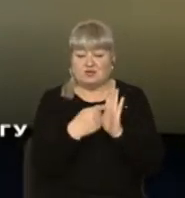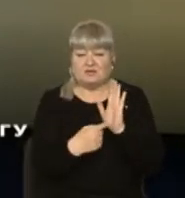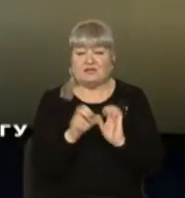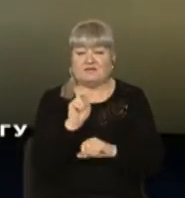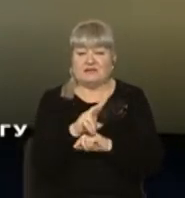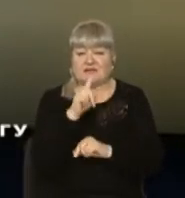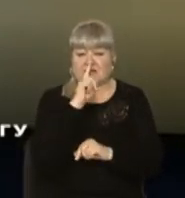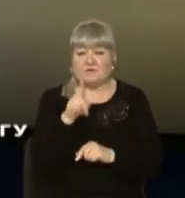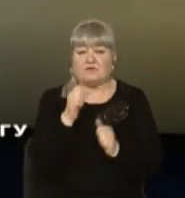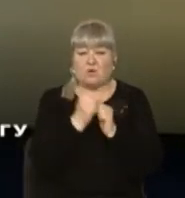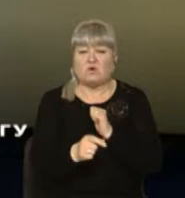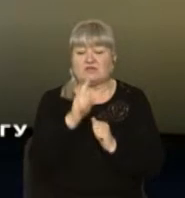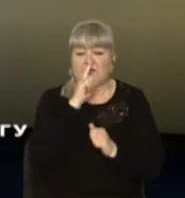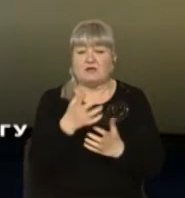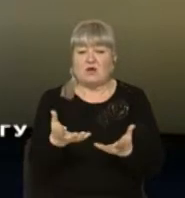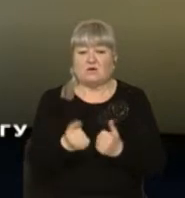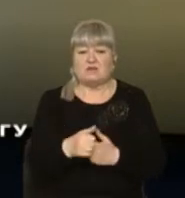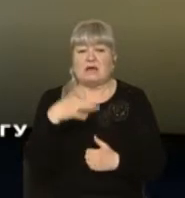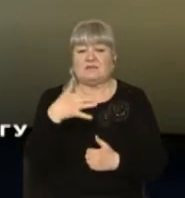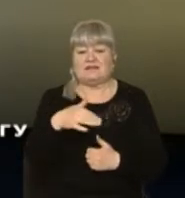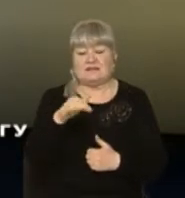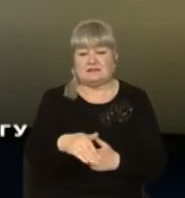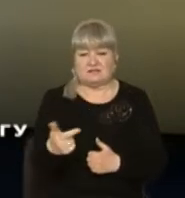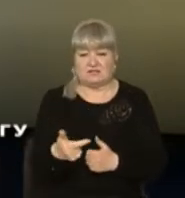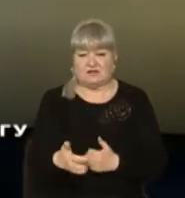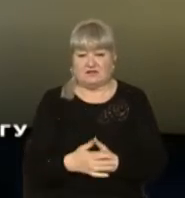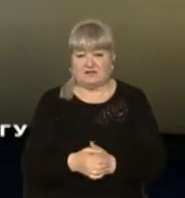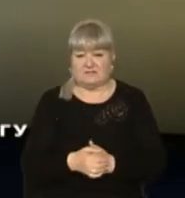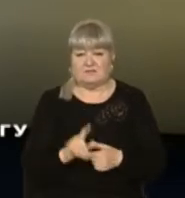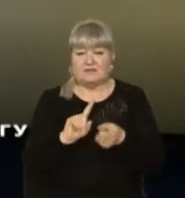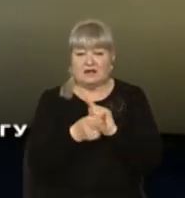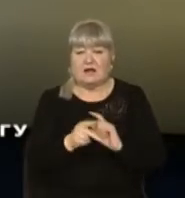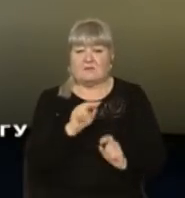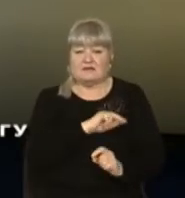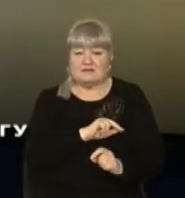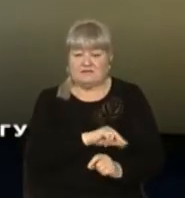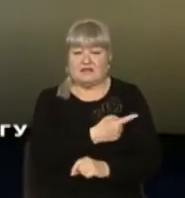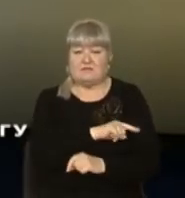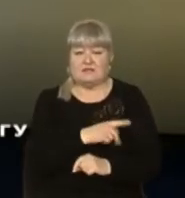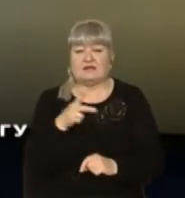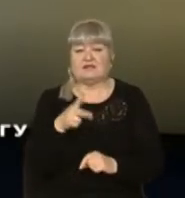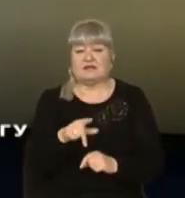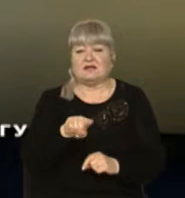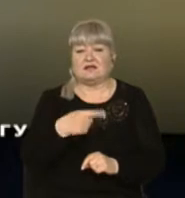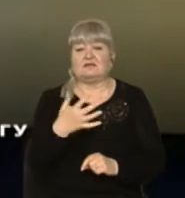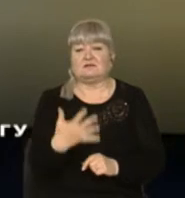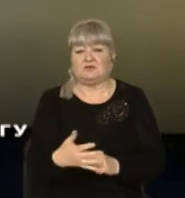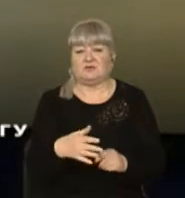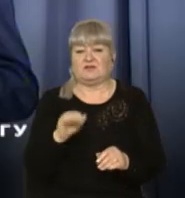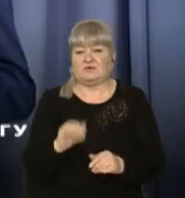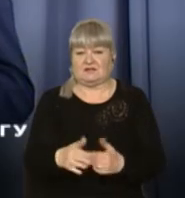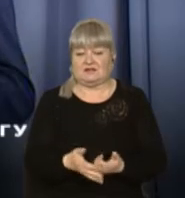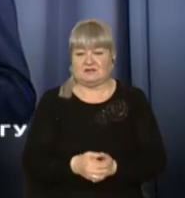12 місяців, він кожен місяць отримував по 50 тисяч гривень. Натомість працівники медицини 3,5 тисячі не можуть отримати. Програми все-таки